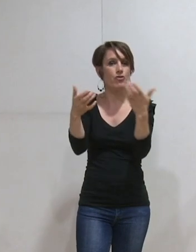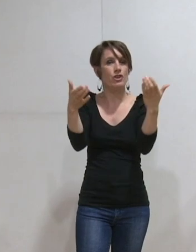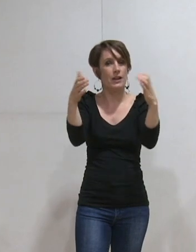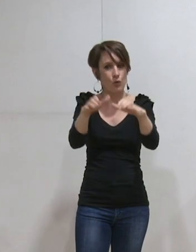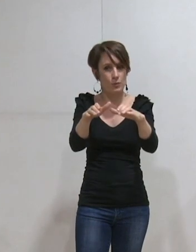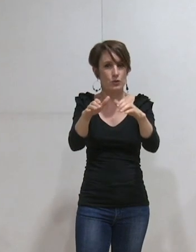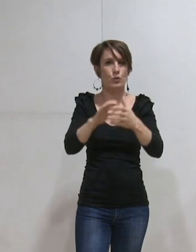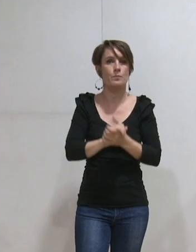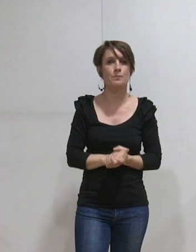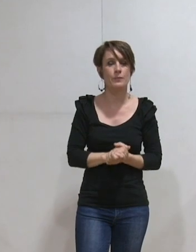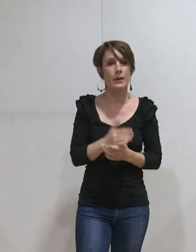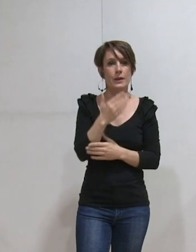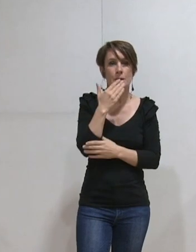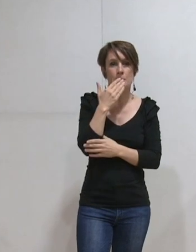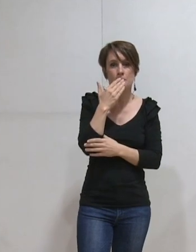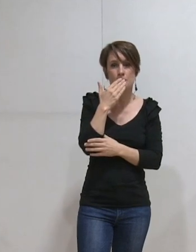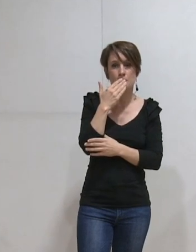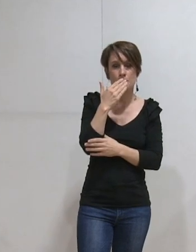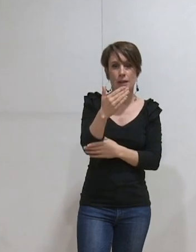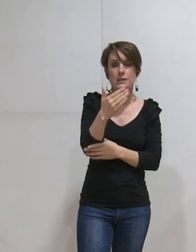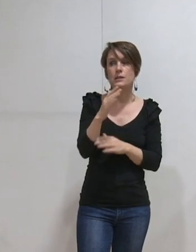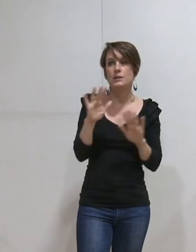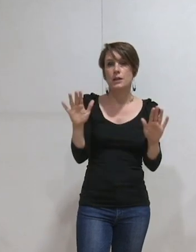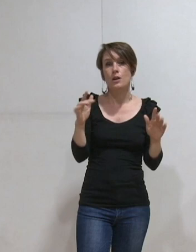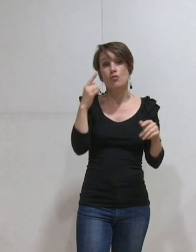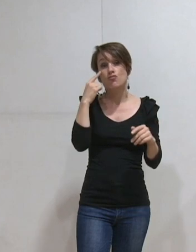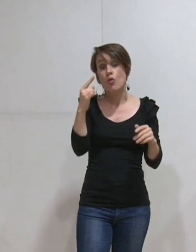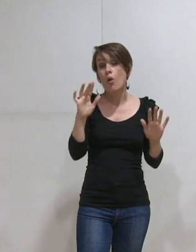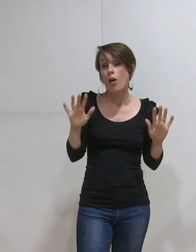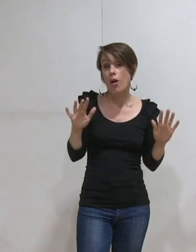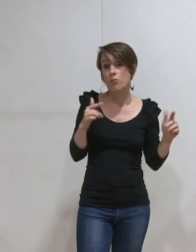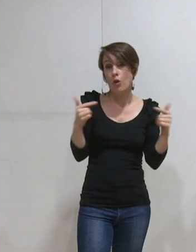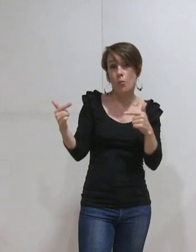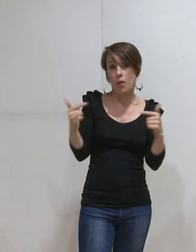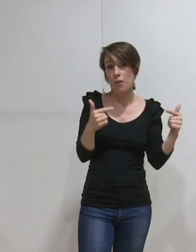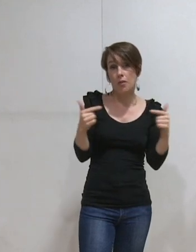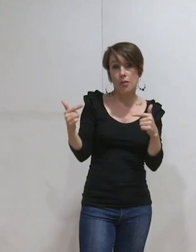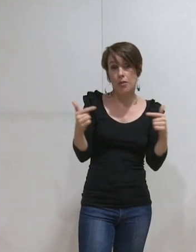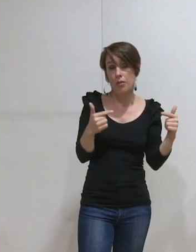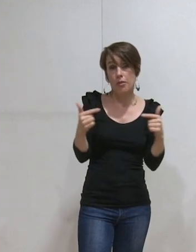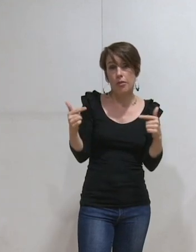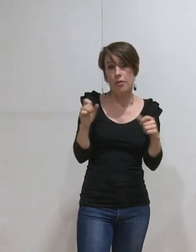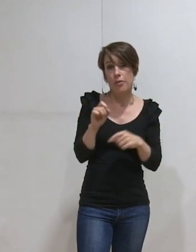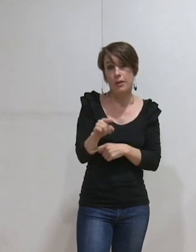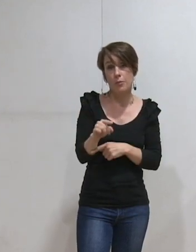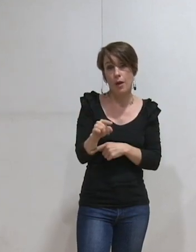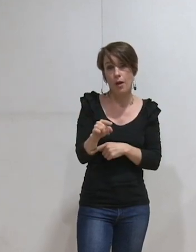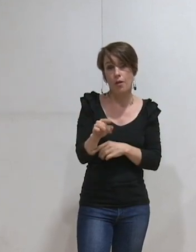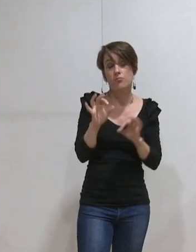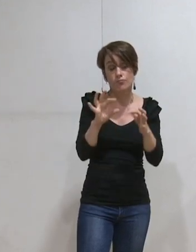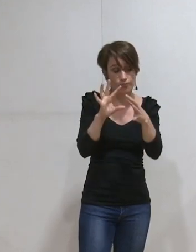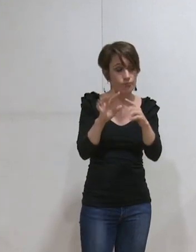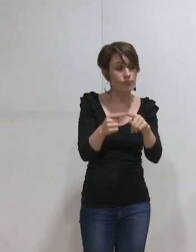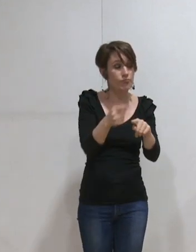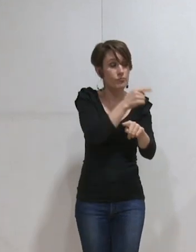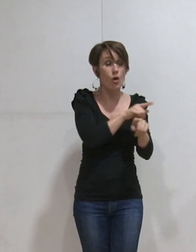commission merci je crois que ce débat touche avec que celui que nous avons eu en début de conseil municipal à la